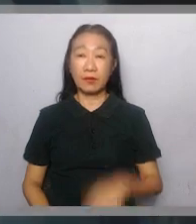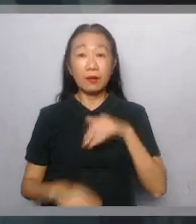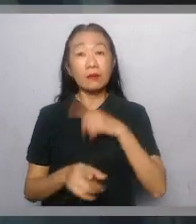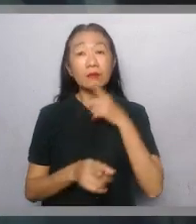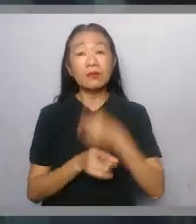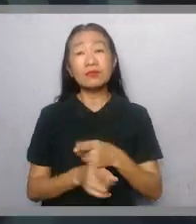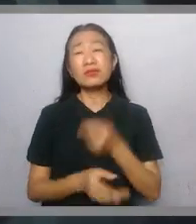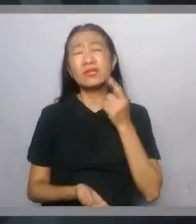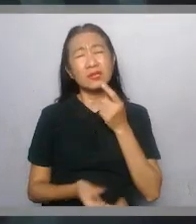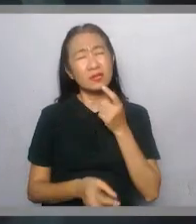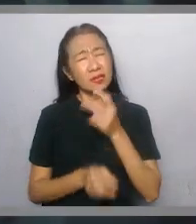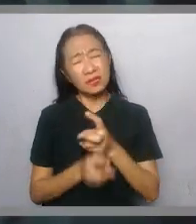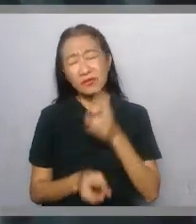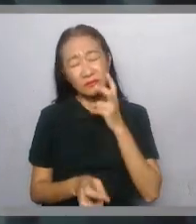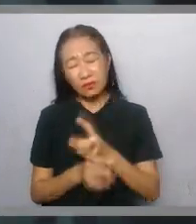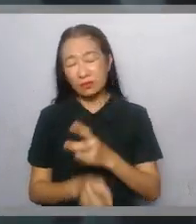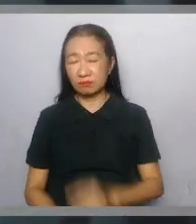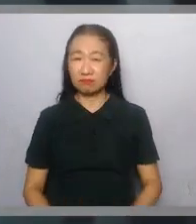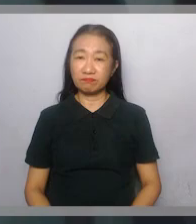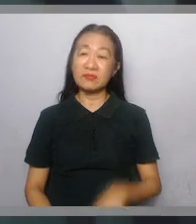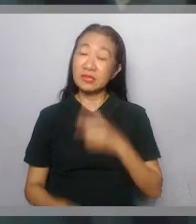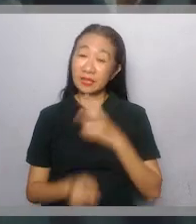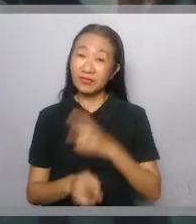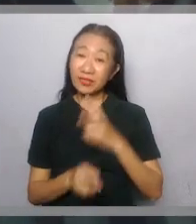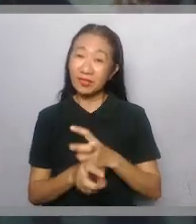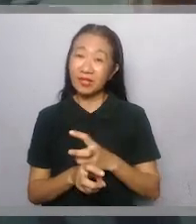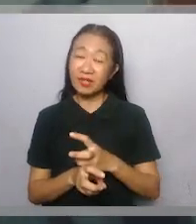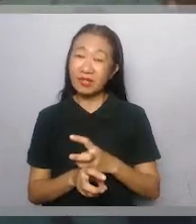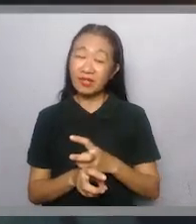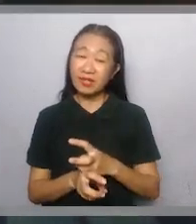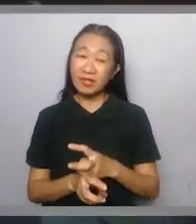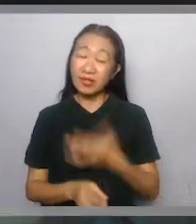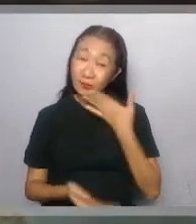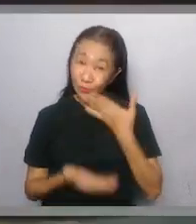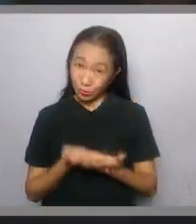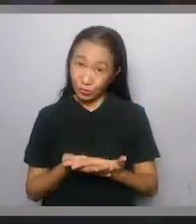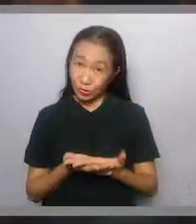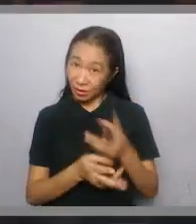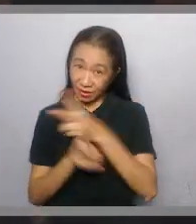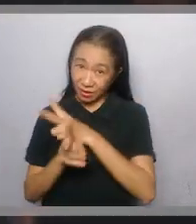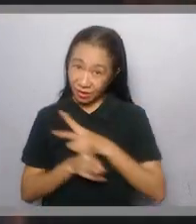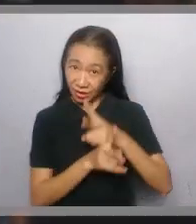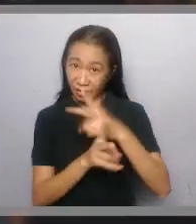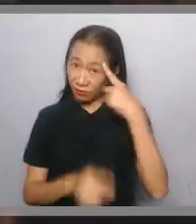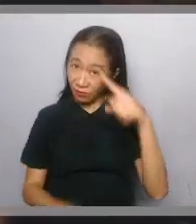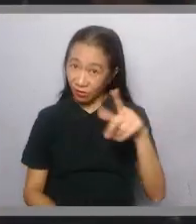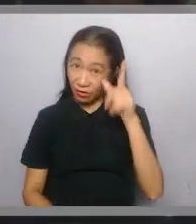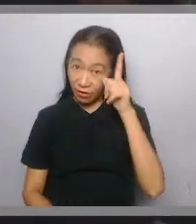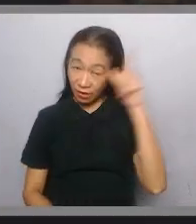Sa totoo lang, mahirap na masarap siyang alagaan.